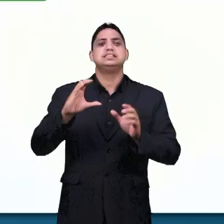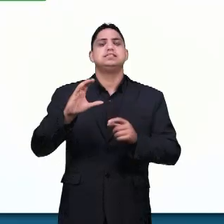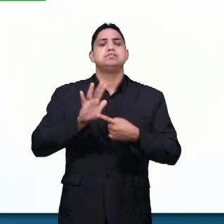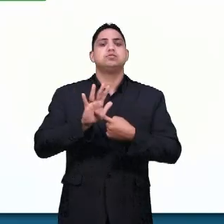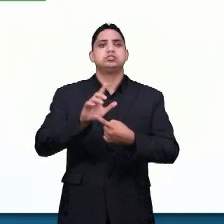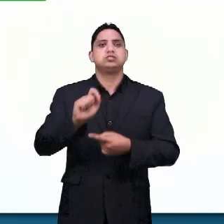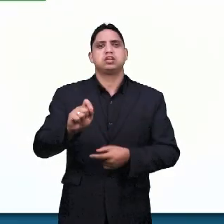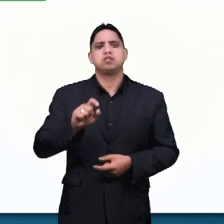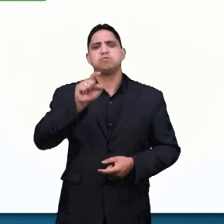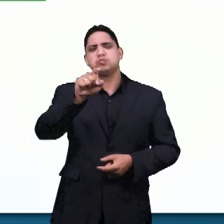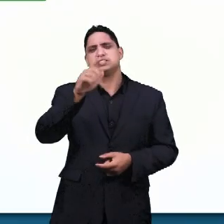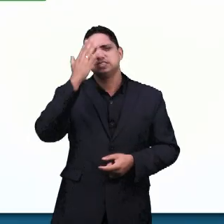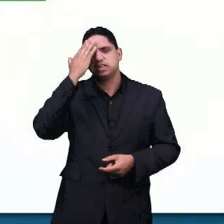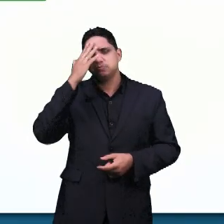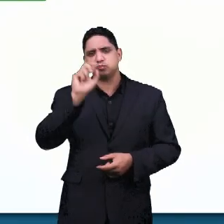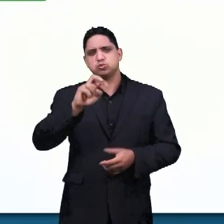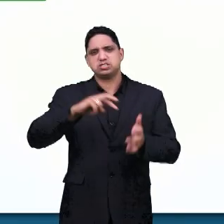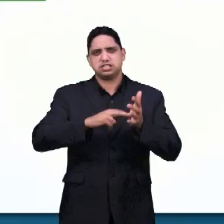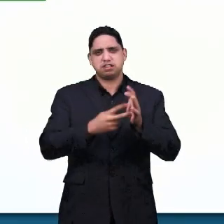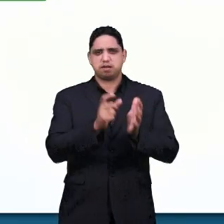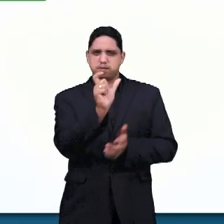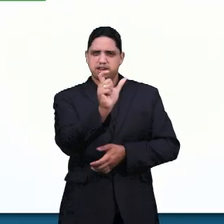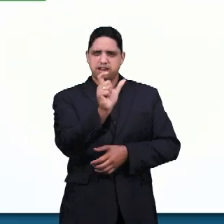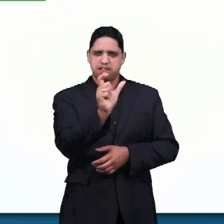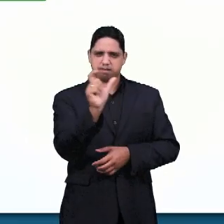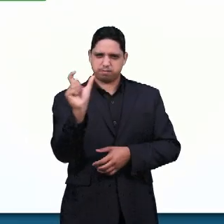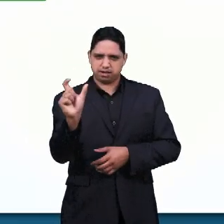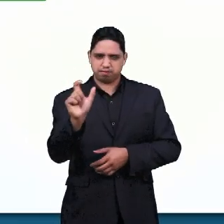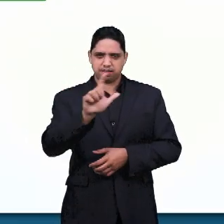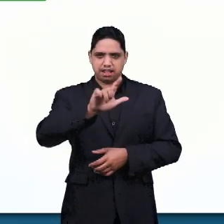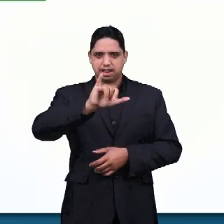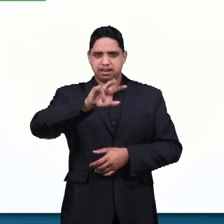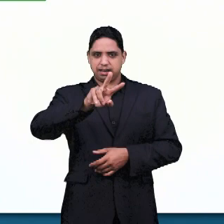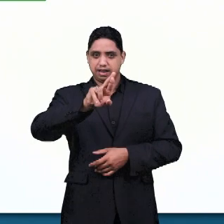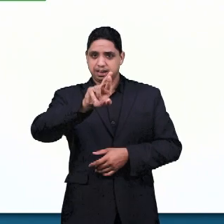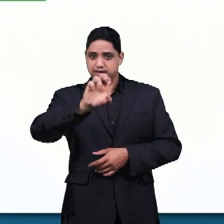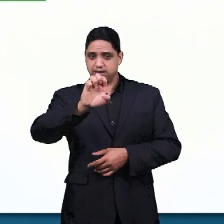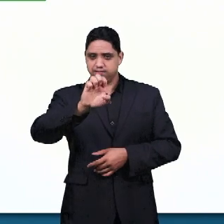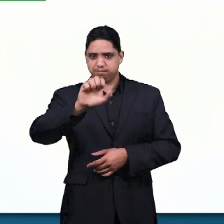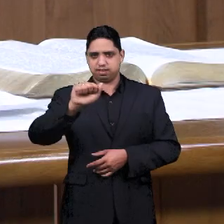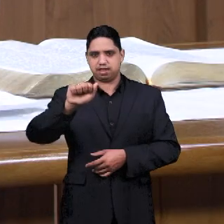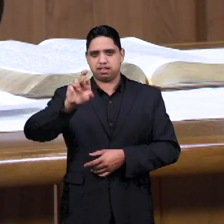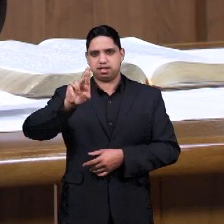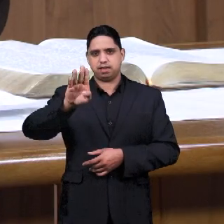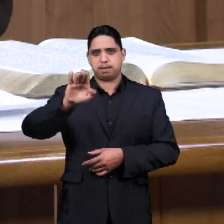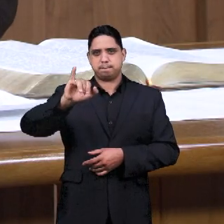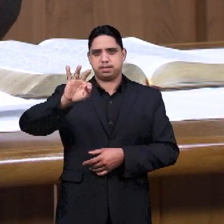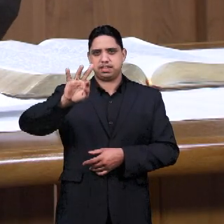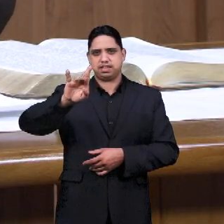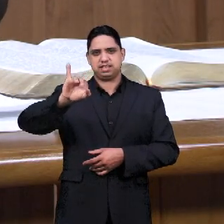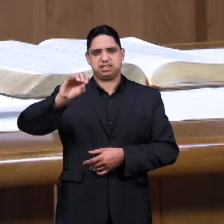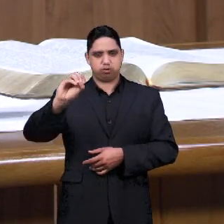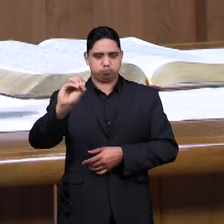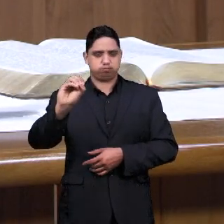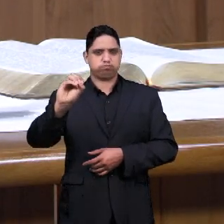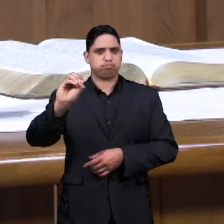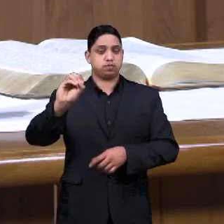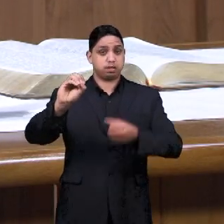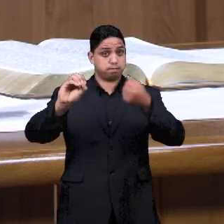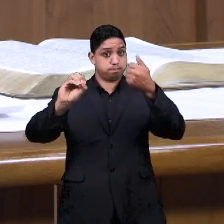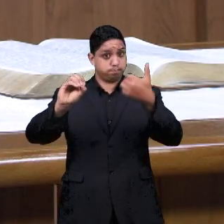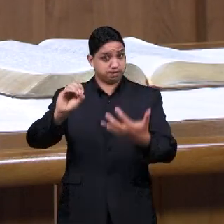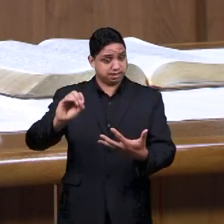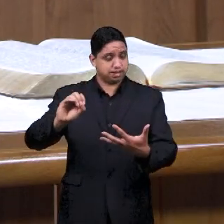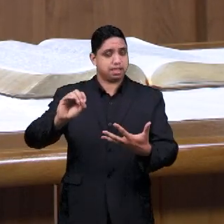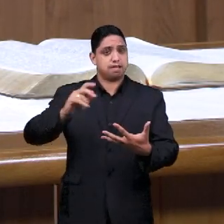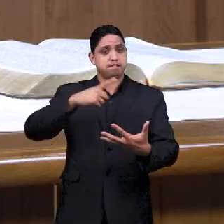dit vous savez qu'est-ce que c'est le libre arbitre? Donc, pour expliquer ce qu'est le libre arbitre,